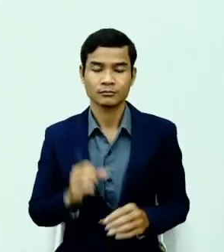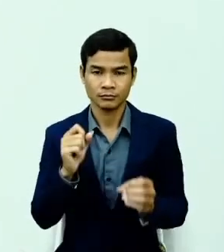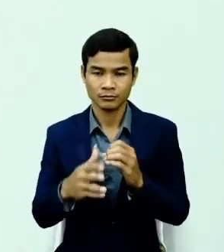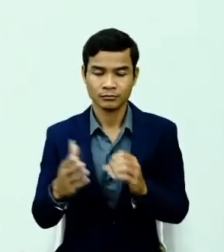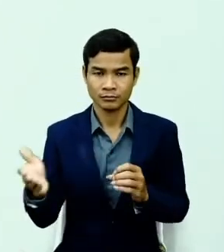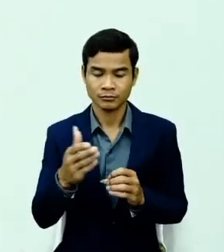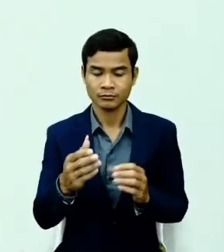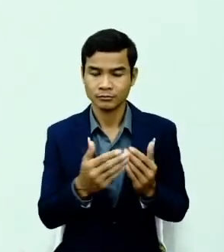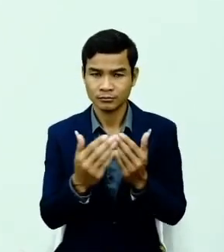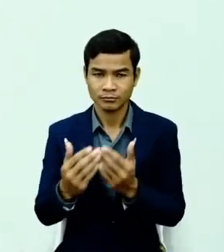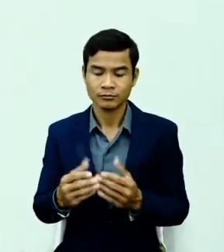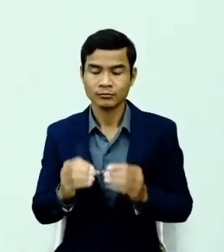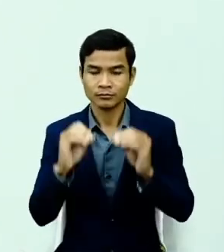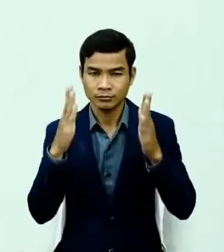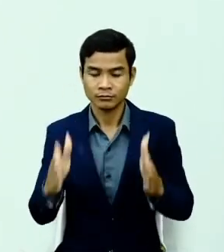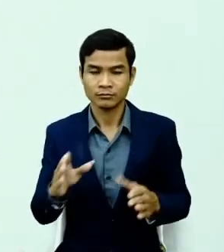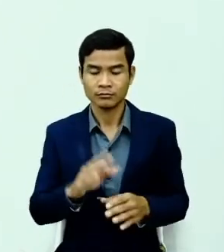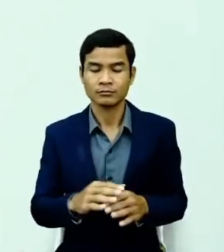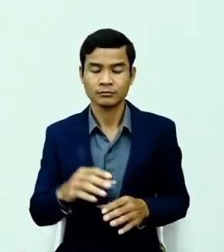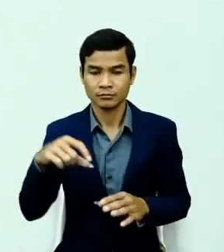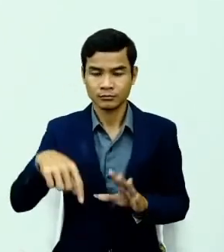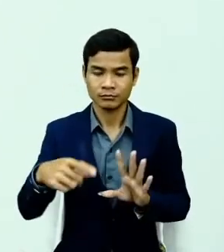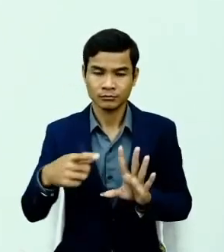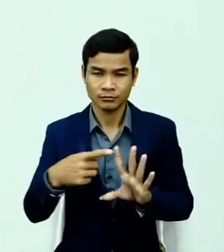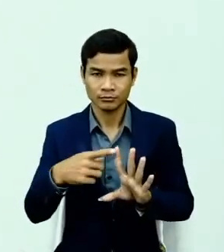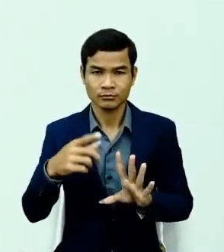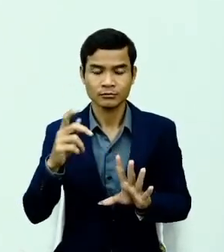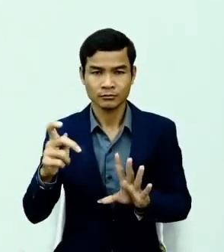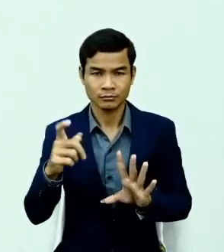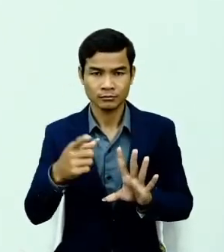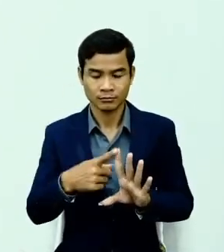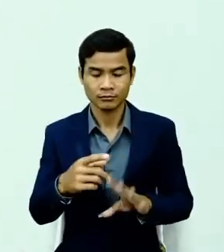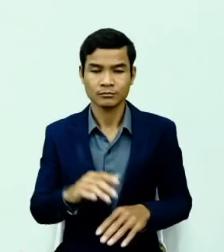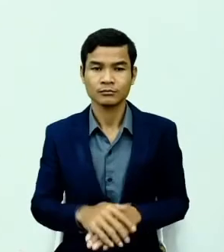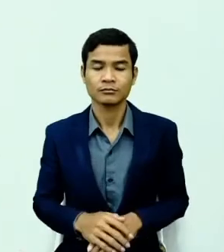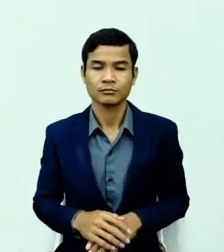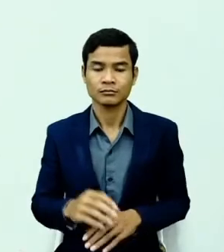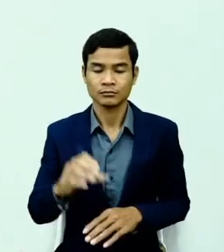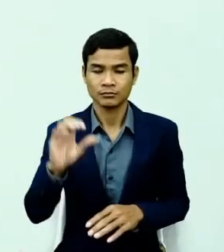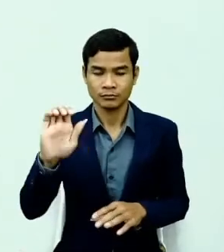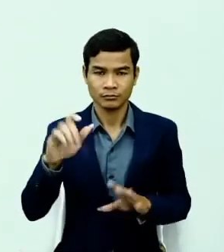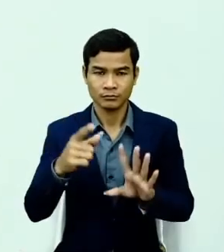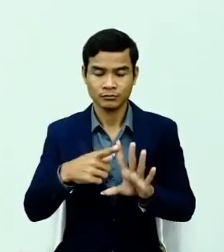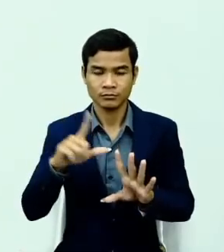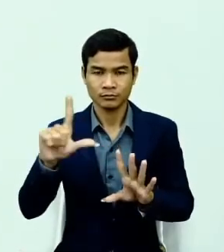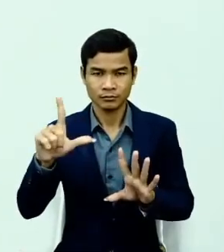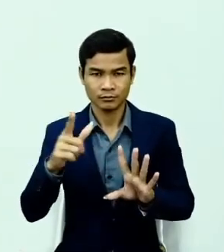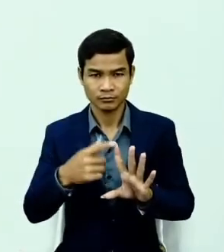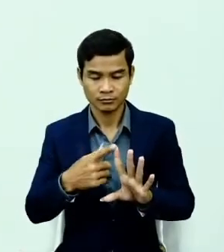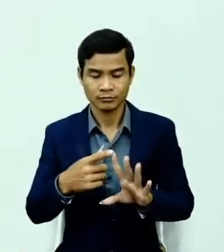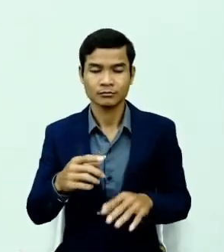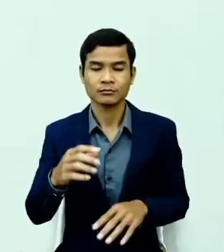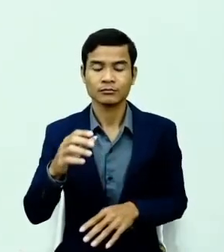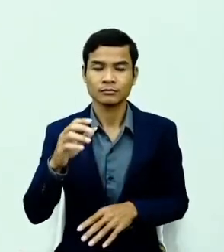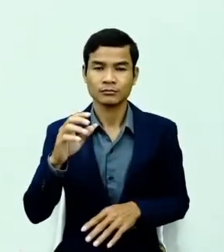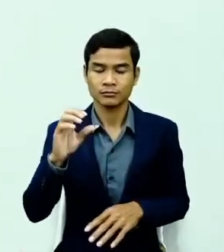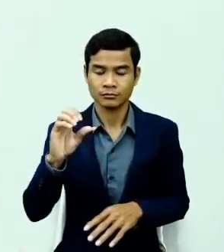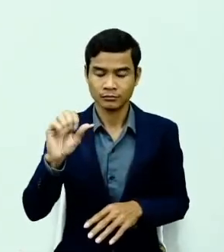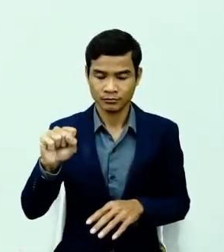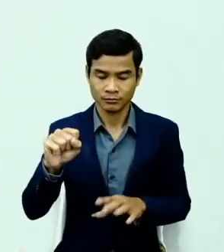ចាប់ផ្ដើមអានជាមួយអ្នកគ្រូចាប់ផ្ដើមកៃគីចៃជី